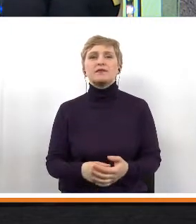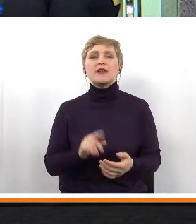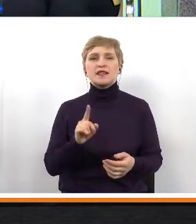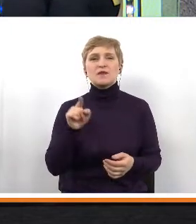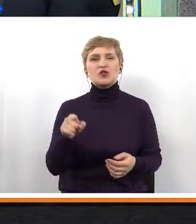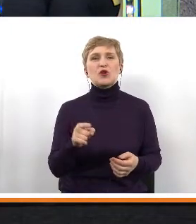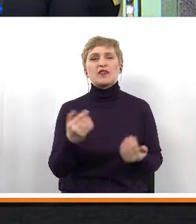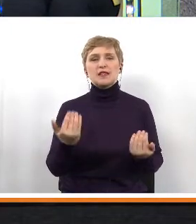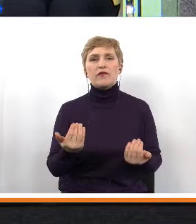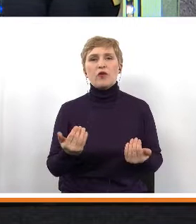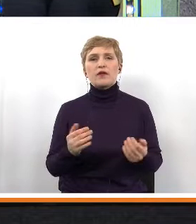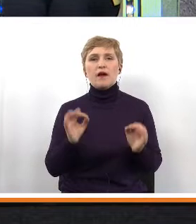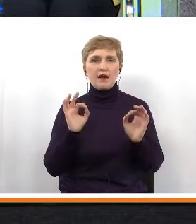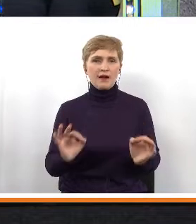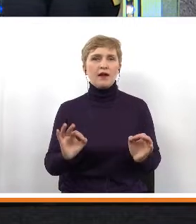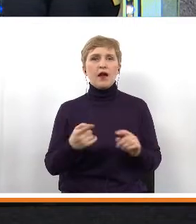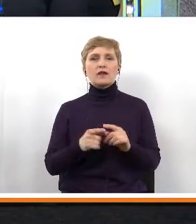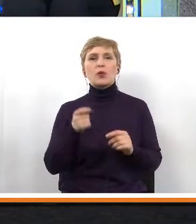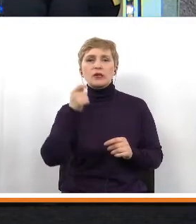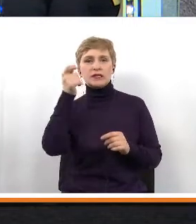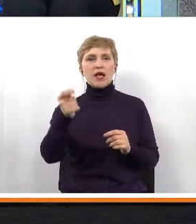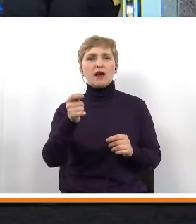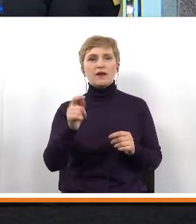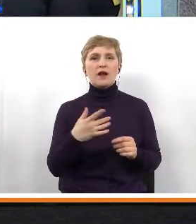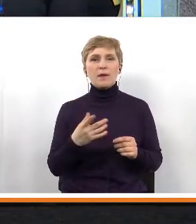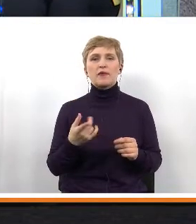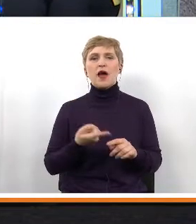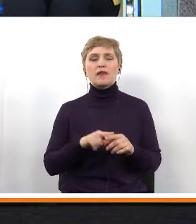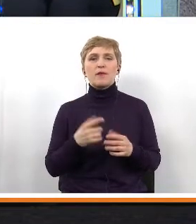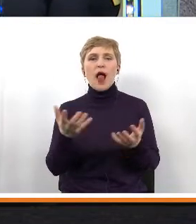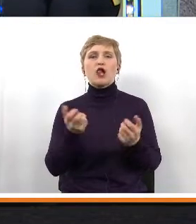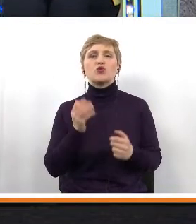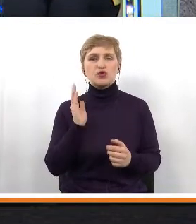с тем, что сегодня это там как бы будет заявлено, и, видимо, мы на это получим